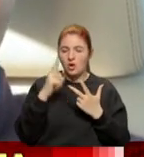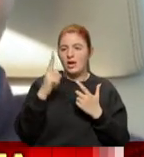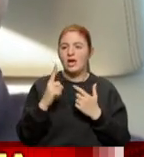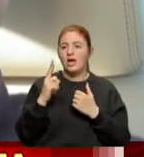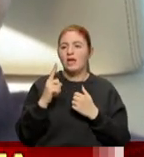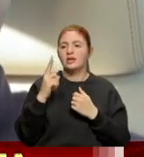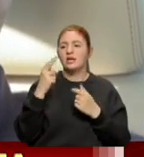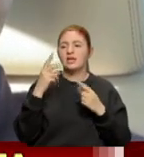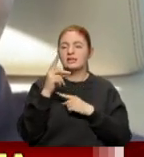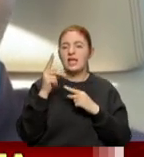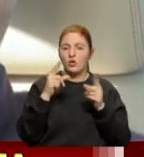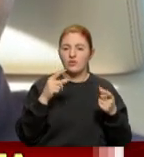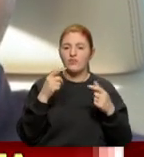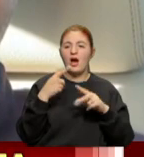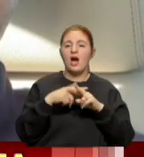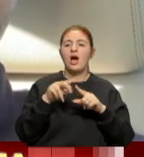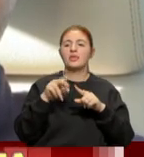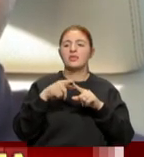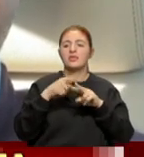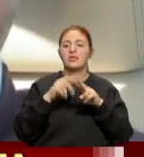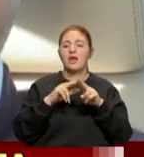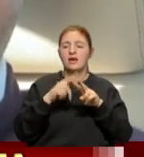İlk olarak İskenderun ve Antakya'daydım.